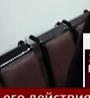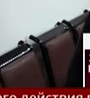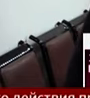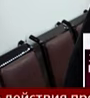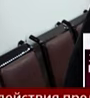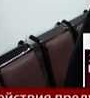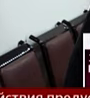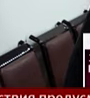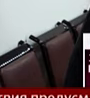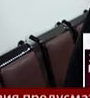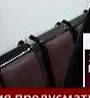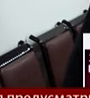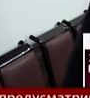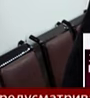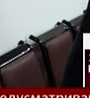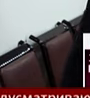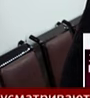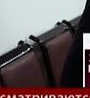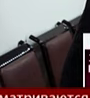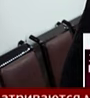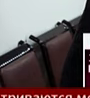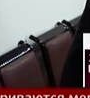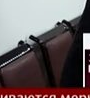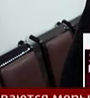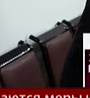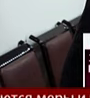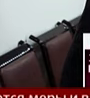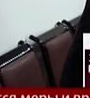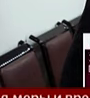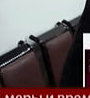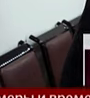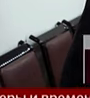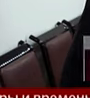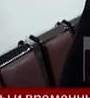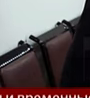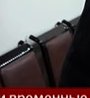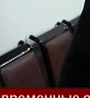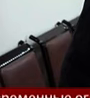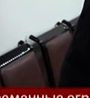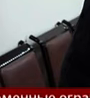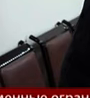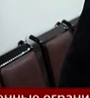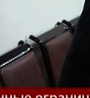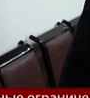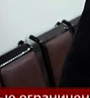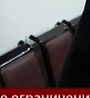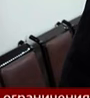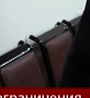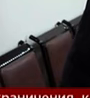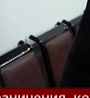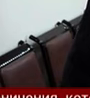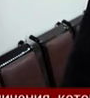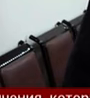благоразумие. В нашем обществе нет неразрешимых вопросов, но если какие-то вопросы и возникают, то решать их